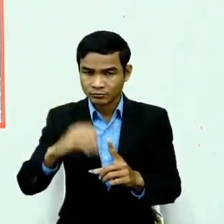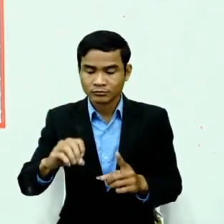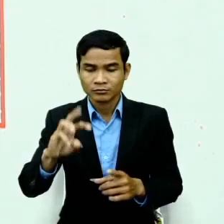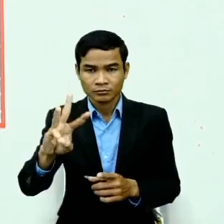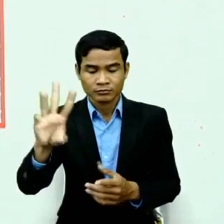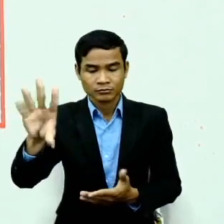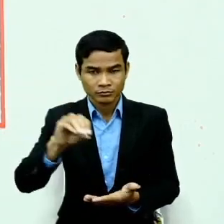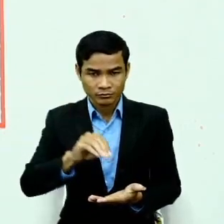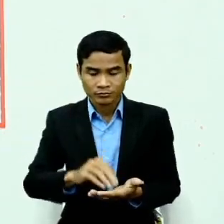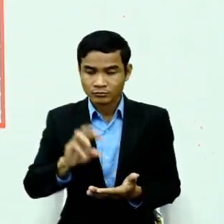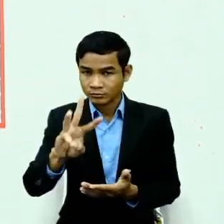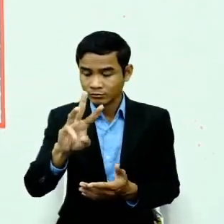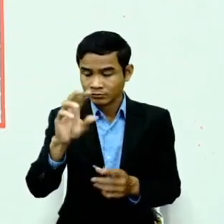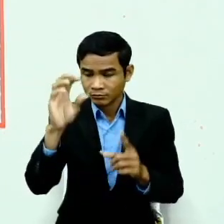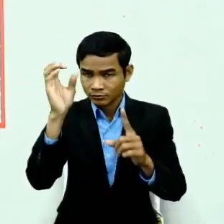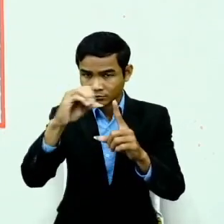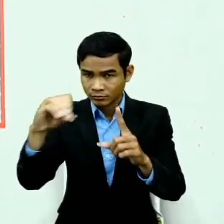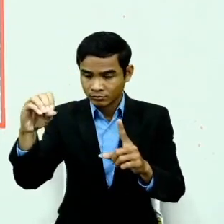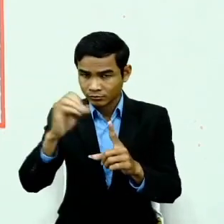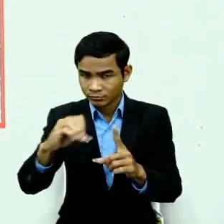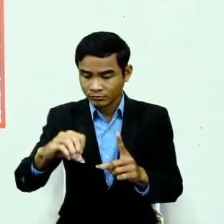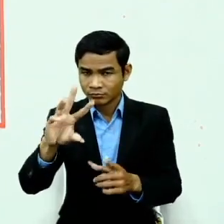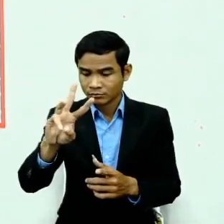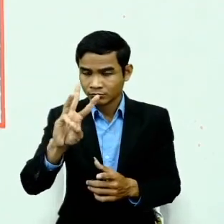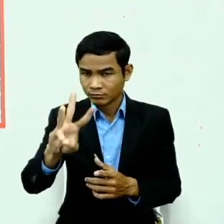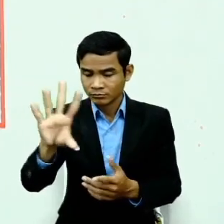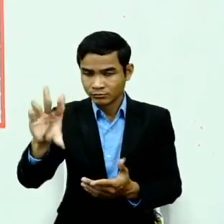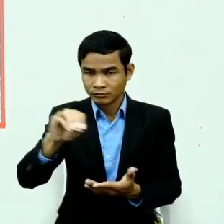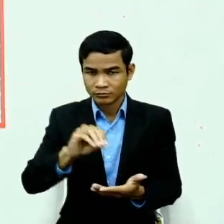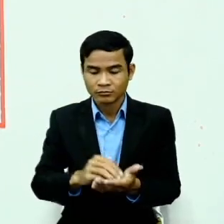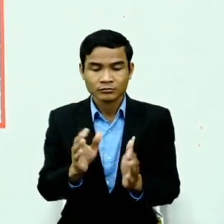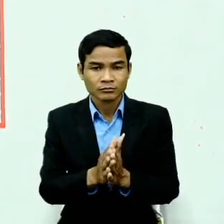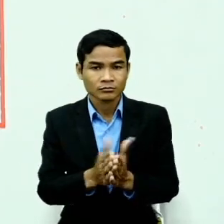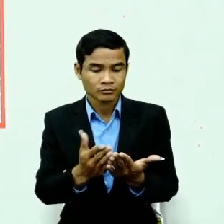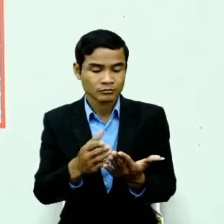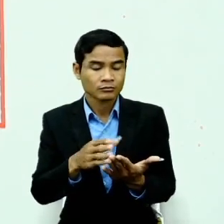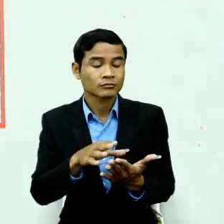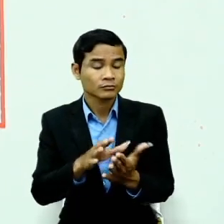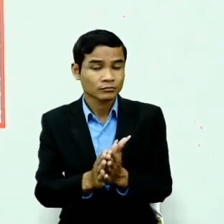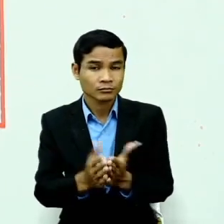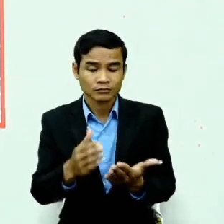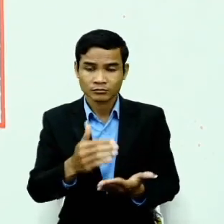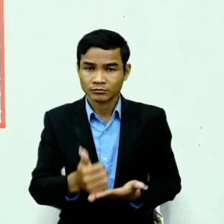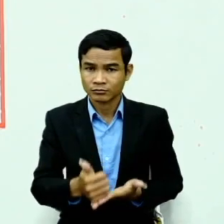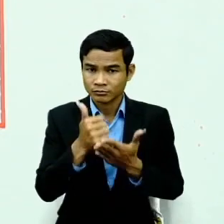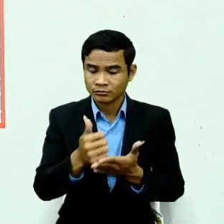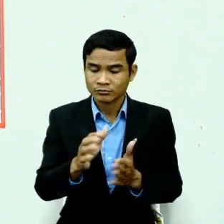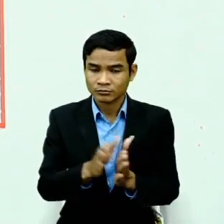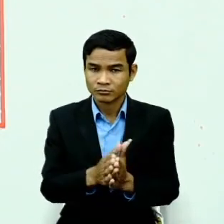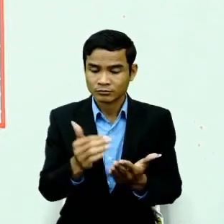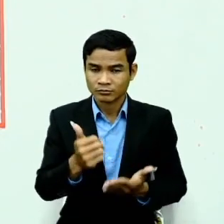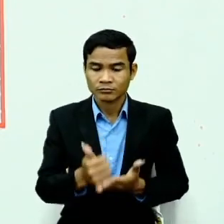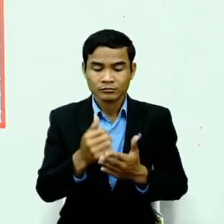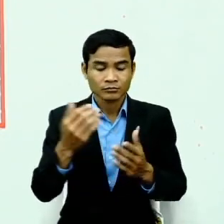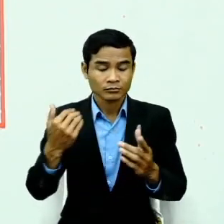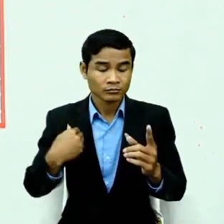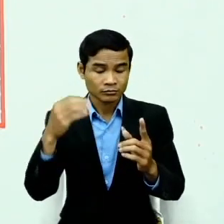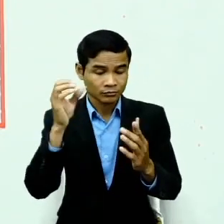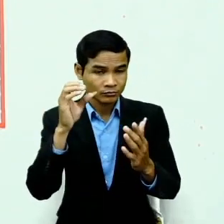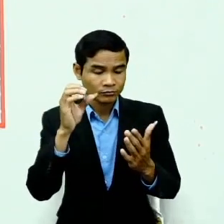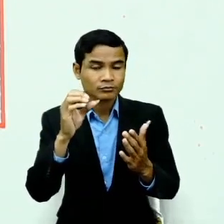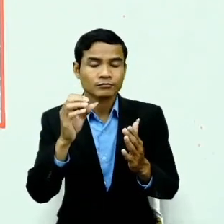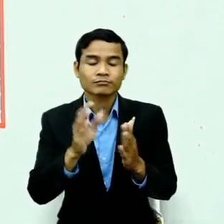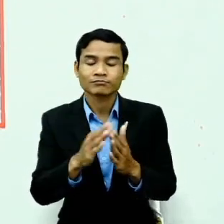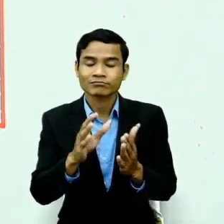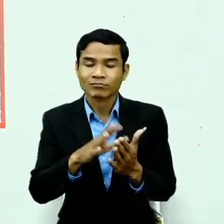bảy nè na con chả lập ba tiếng bảy nè pi khnông sẹp hơi chấm nuôi lập ba dương na con chả dương chấm lòng lập ba bảy pi khnông sẹp hơi chấm